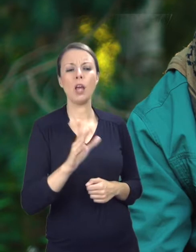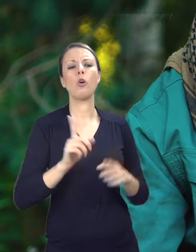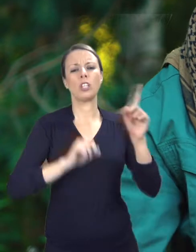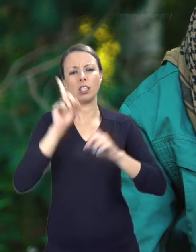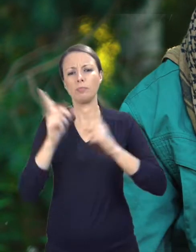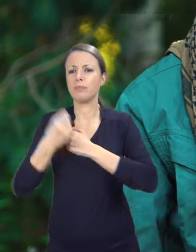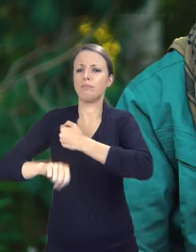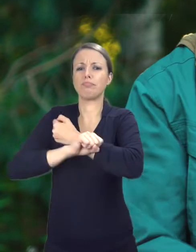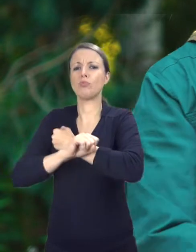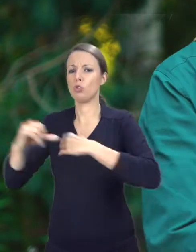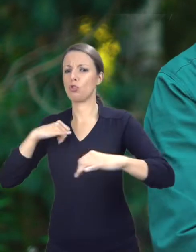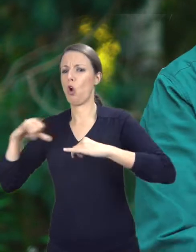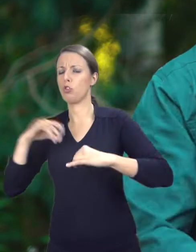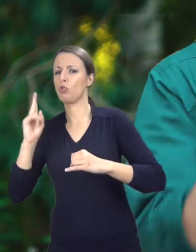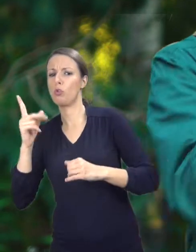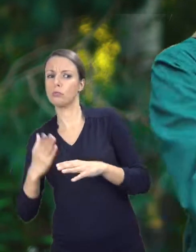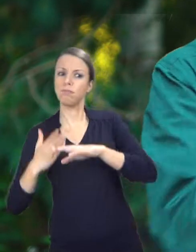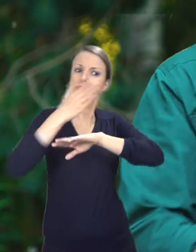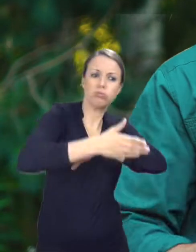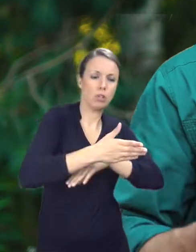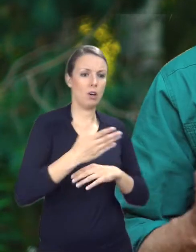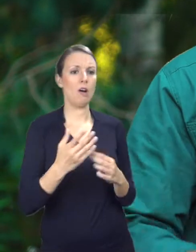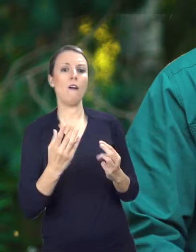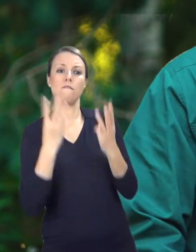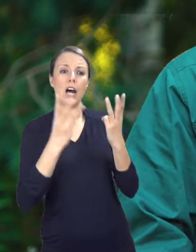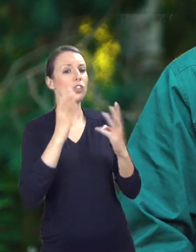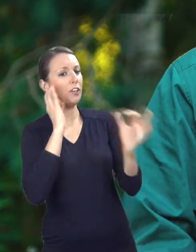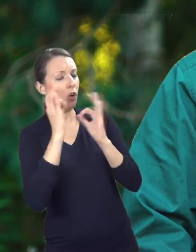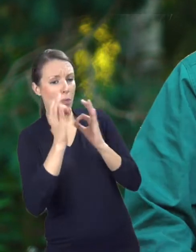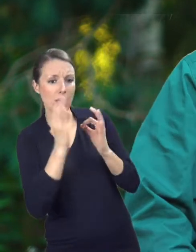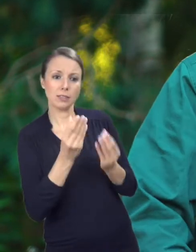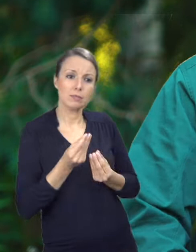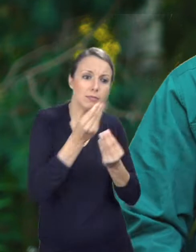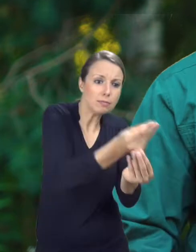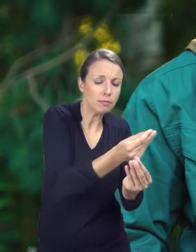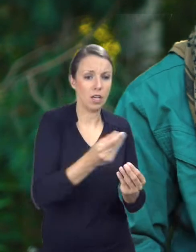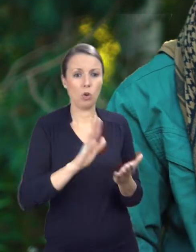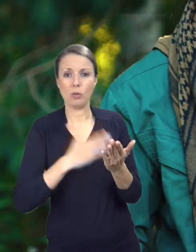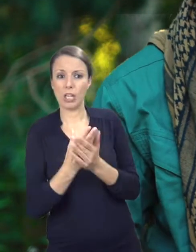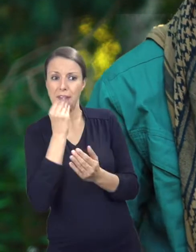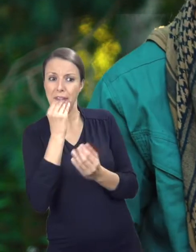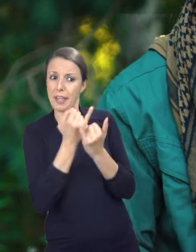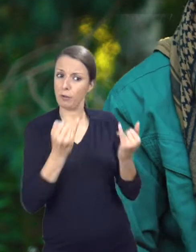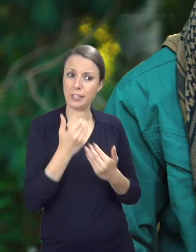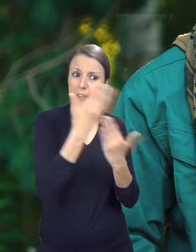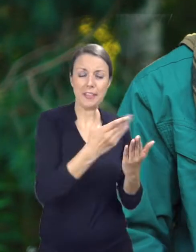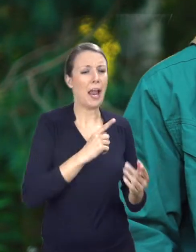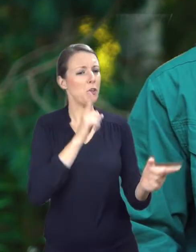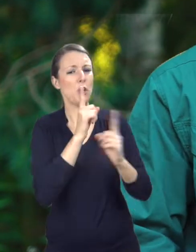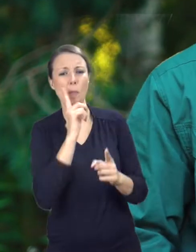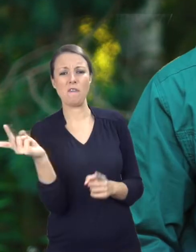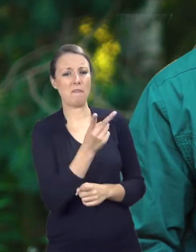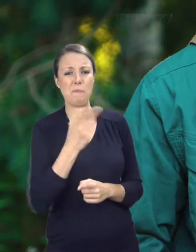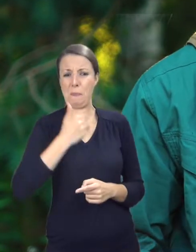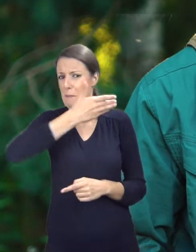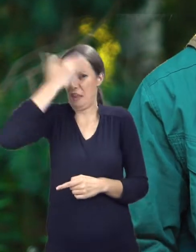jedzenia albo przekazać jakieś ważne informacje. No cóż, o czym oni rozmawiają, to tego już nie wiem, to już dla mnie jest zbyt duża zagadka. Natomiast